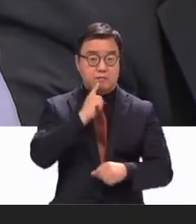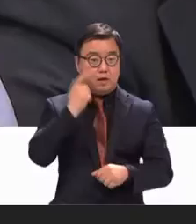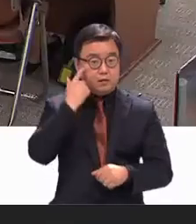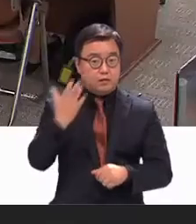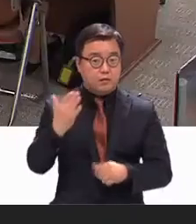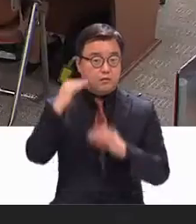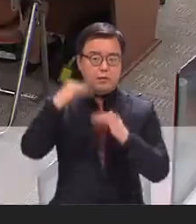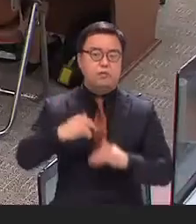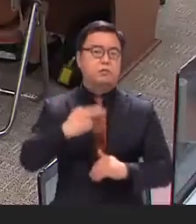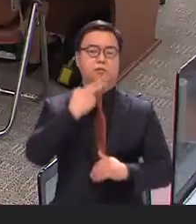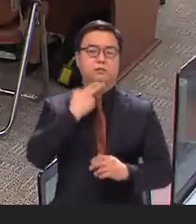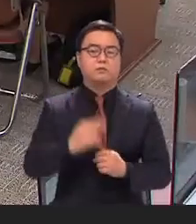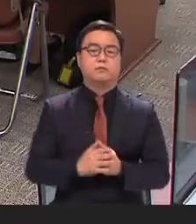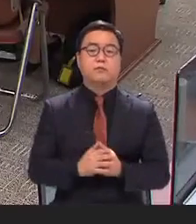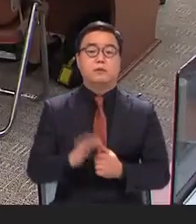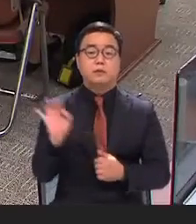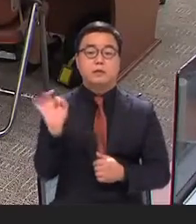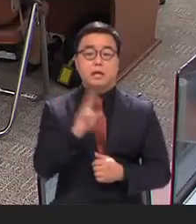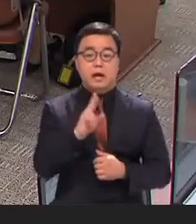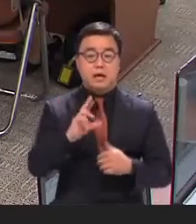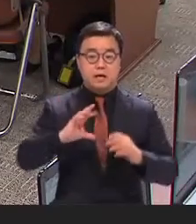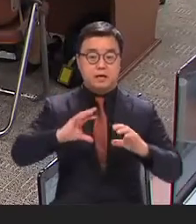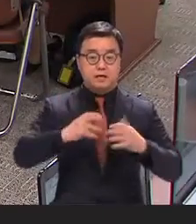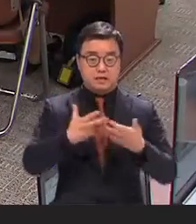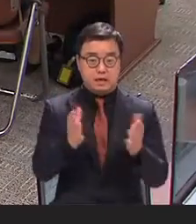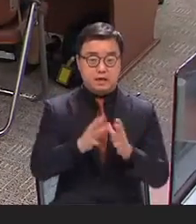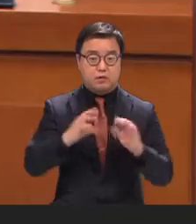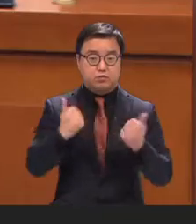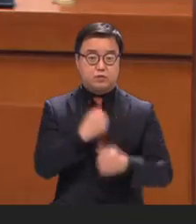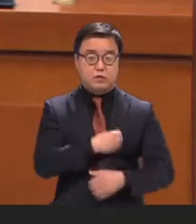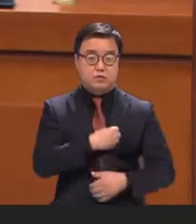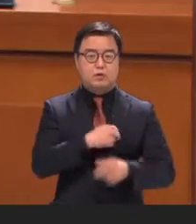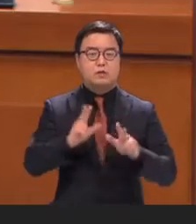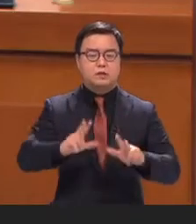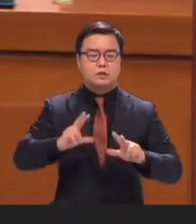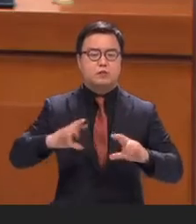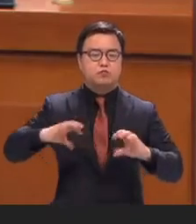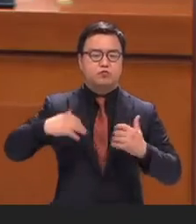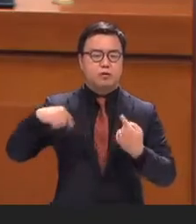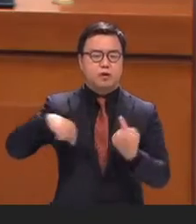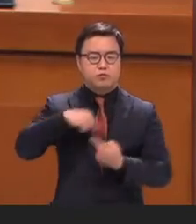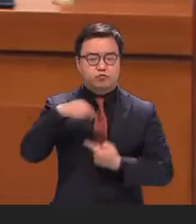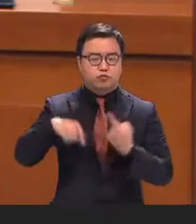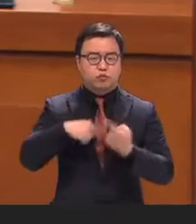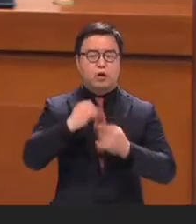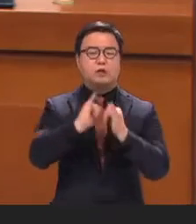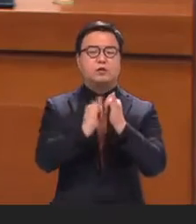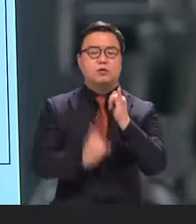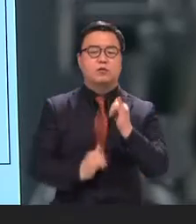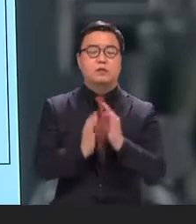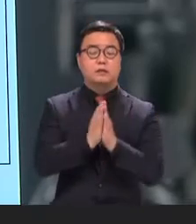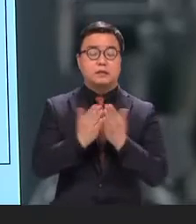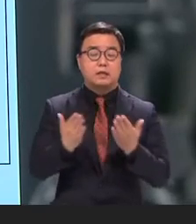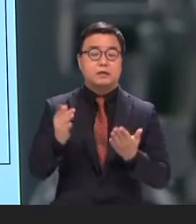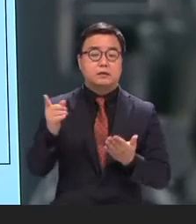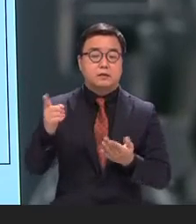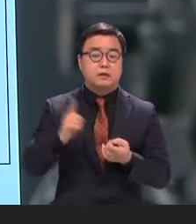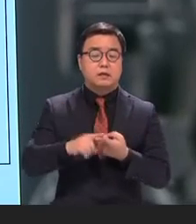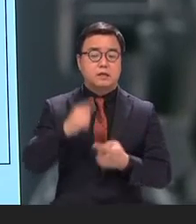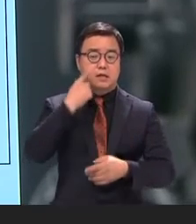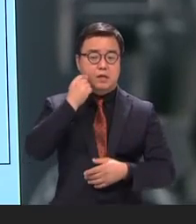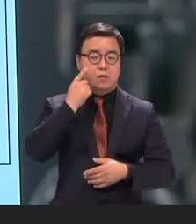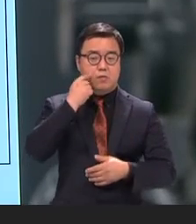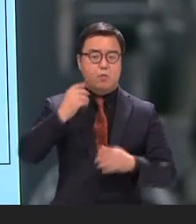없죠. 반면 야당 의원들은 지금의 국정화 추진이 일본 아베 정권의 인식과 닮아 있다며 이에 대한